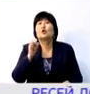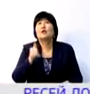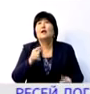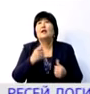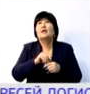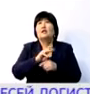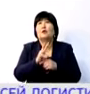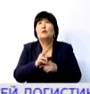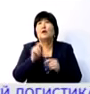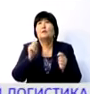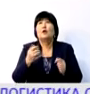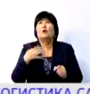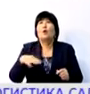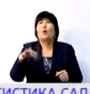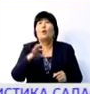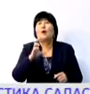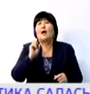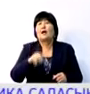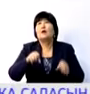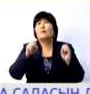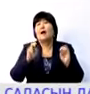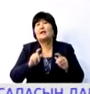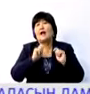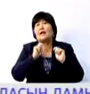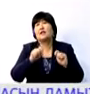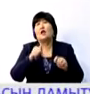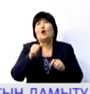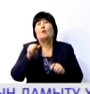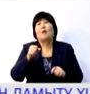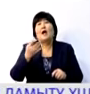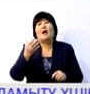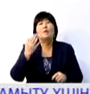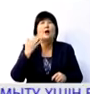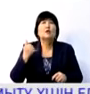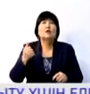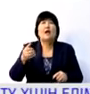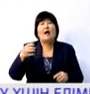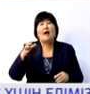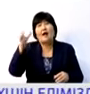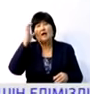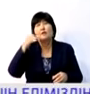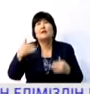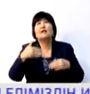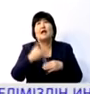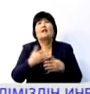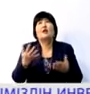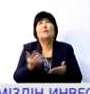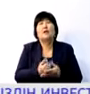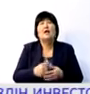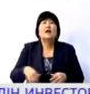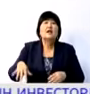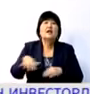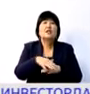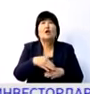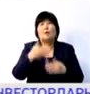ұлықталған фестивальде Қызылорда облысы әкімінің арнайы сыйлығы Башқұртстан мемлекетінің академиялық драма театрына бұйырды. Жалпы халық